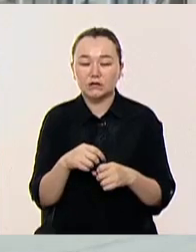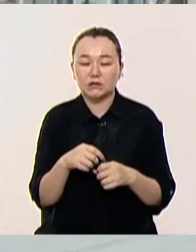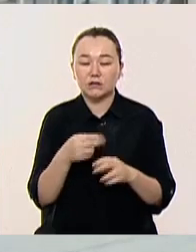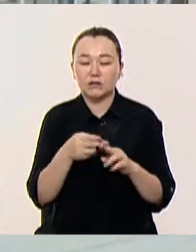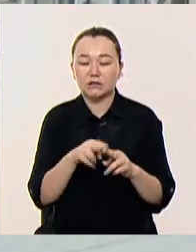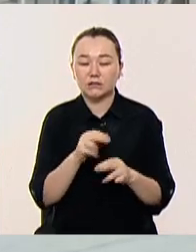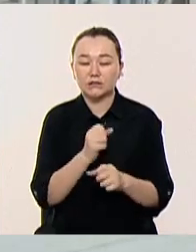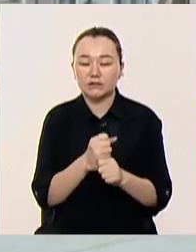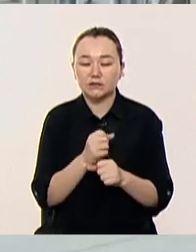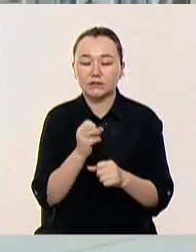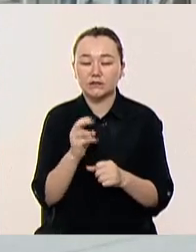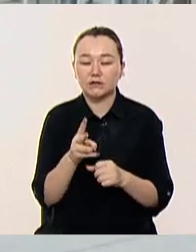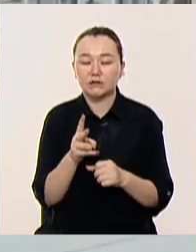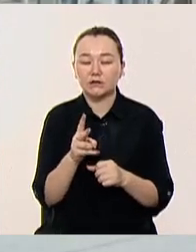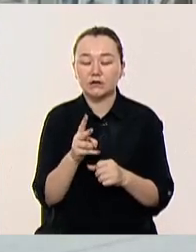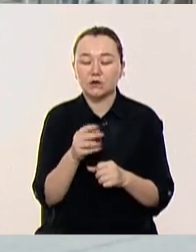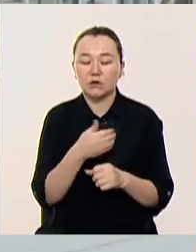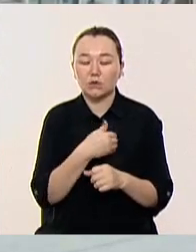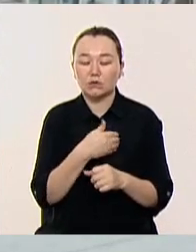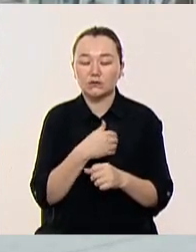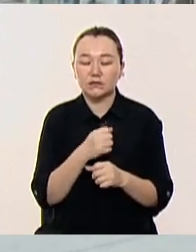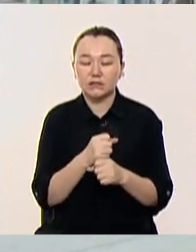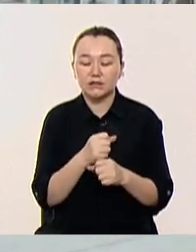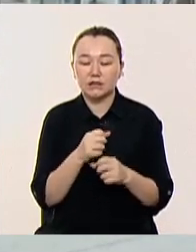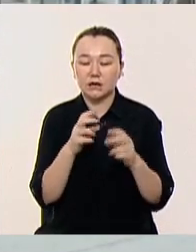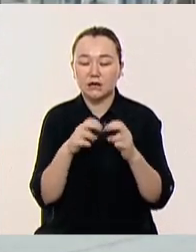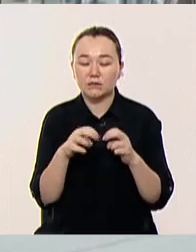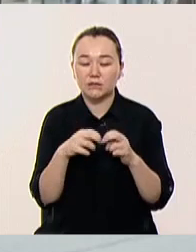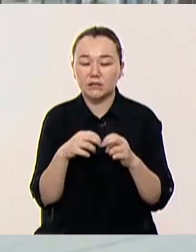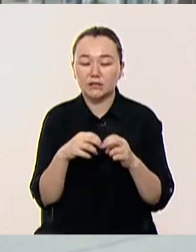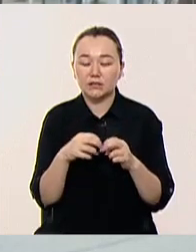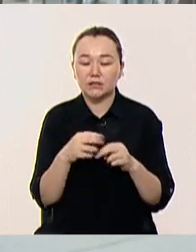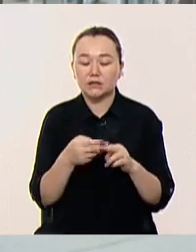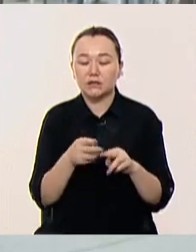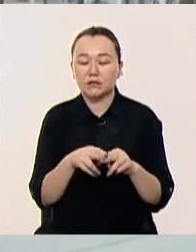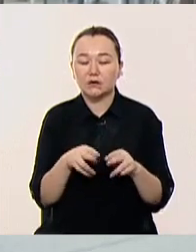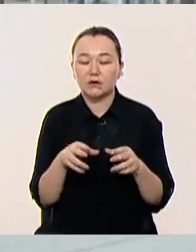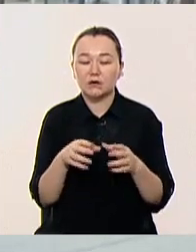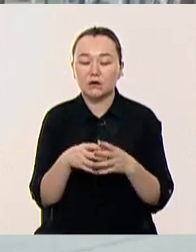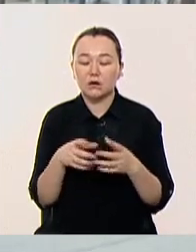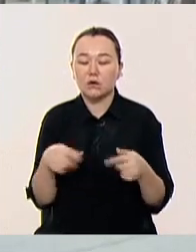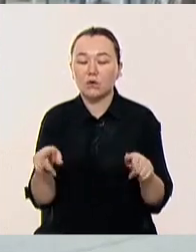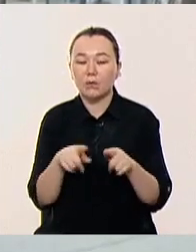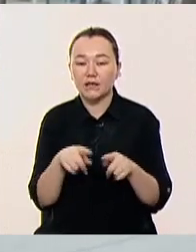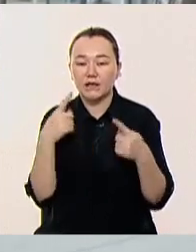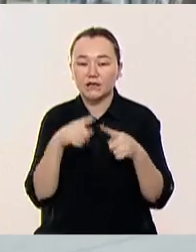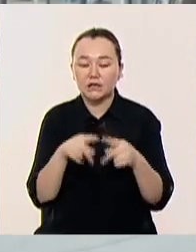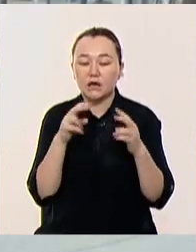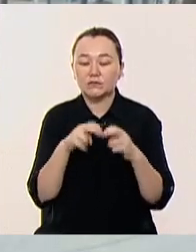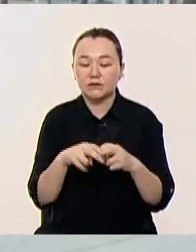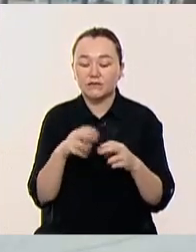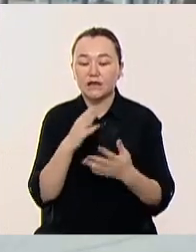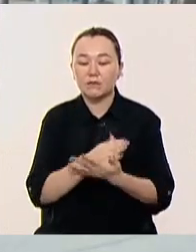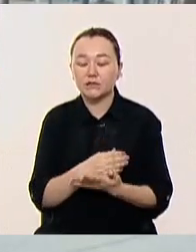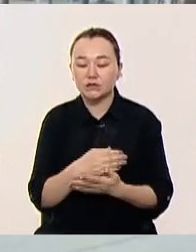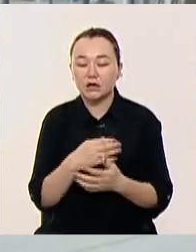это сделать, так как хочет сделать там техническое обследование. Мы уже с компанией осуществляющей техническое обследование,